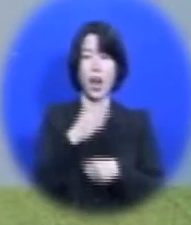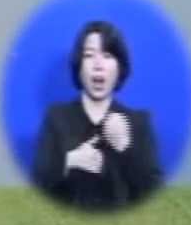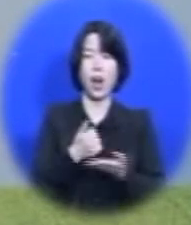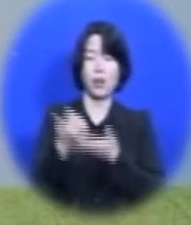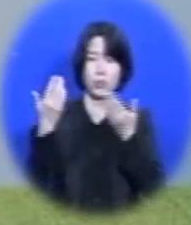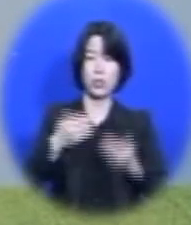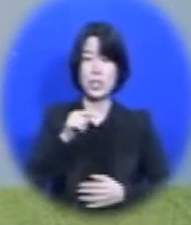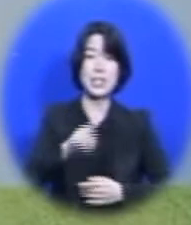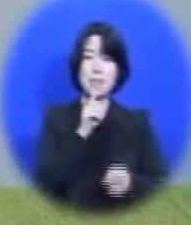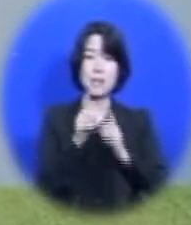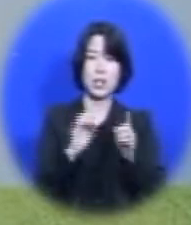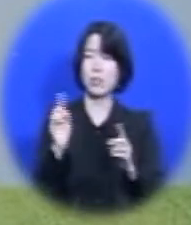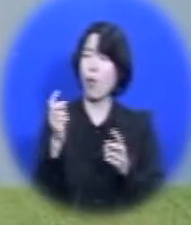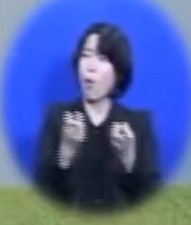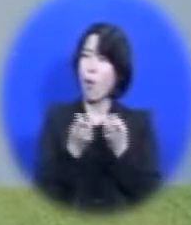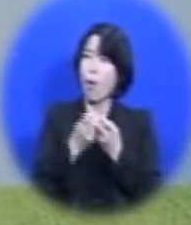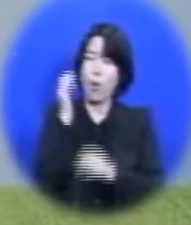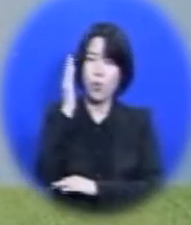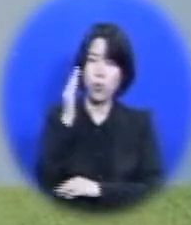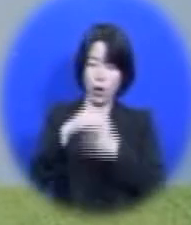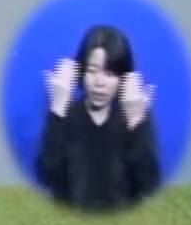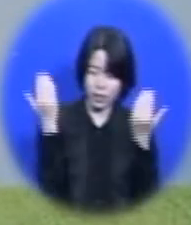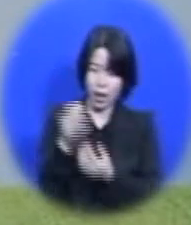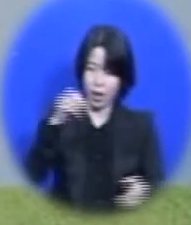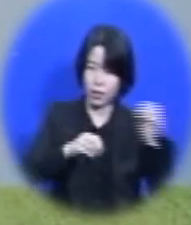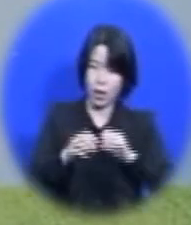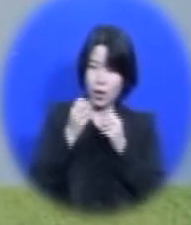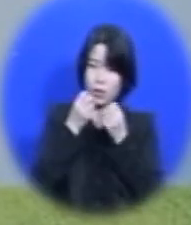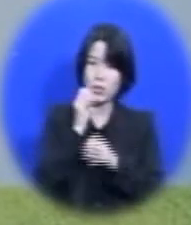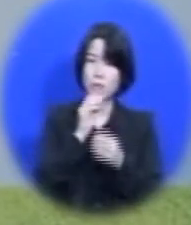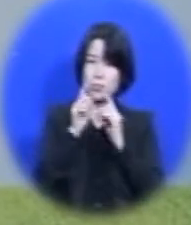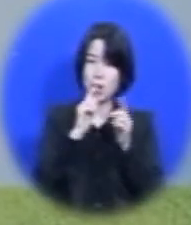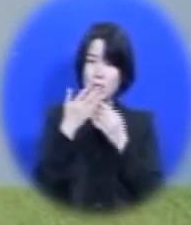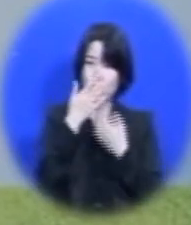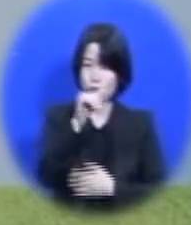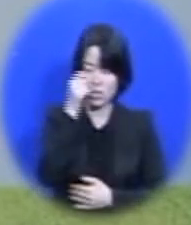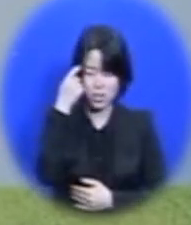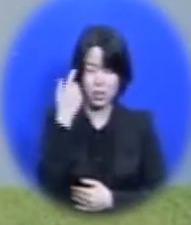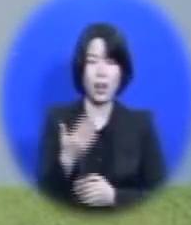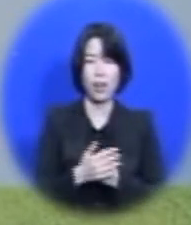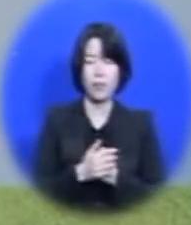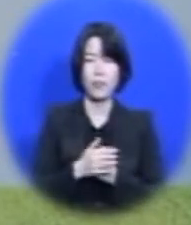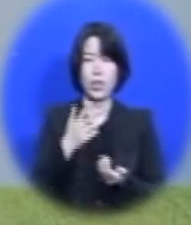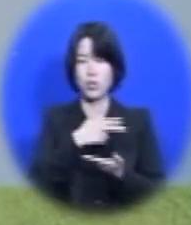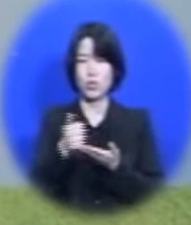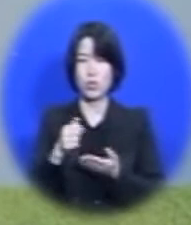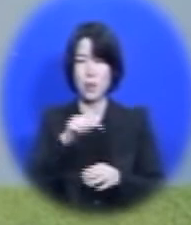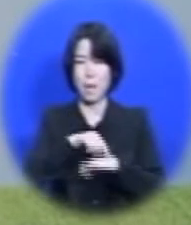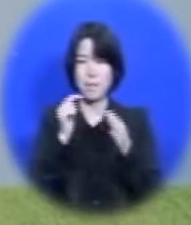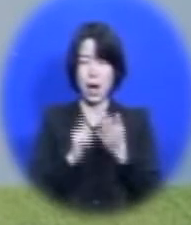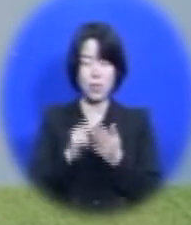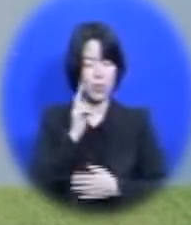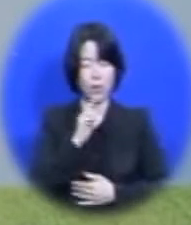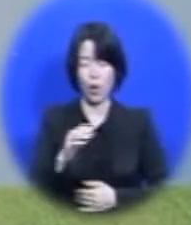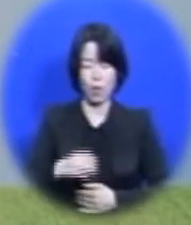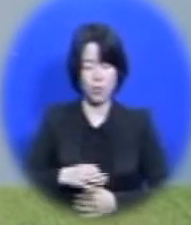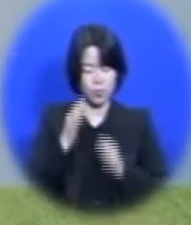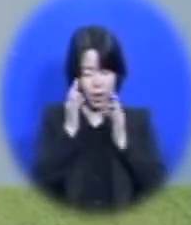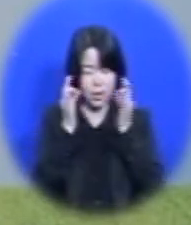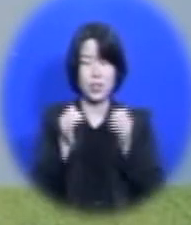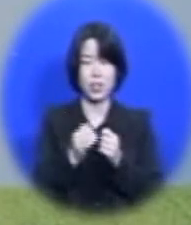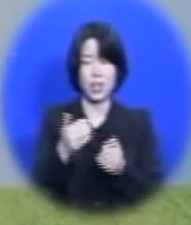이 말씀을 어떻게 설교로 담아 풀어낼 수 있을까? 주님의 마음은 너무너무 간절한데 저에게 주일에